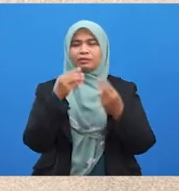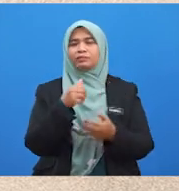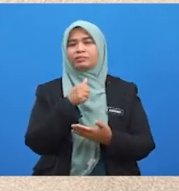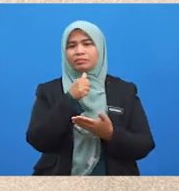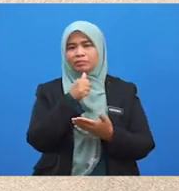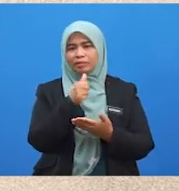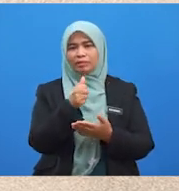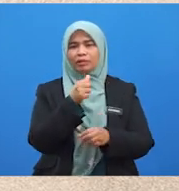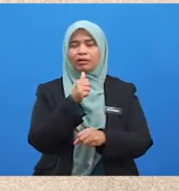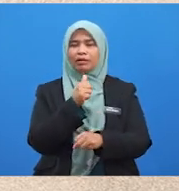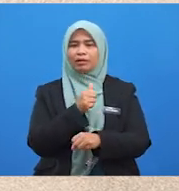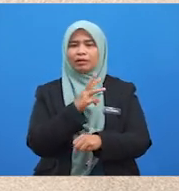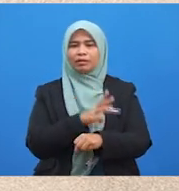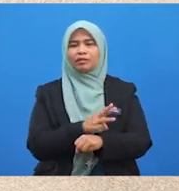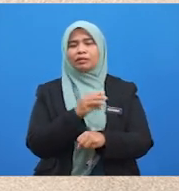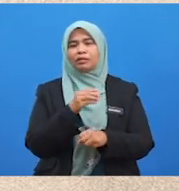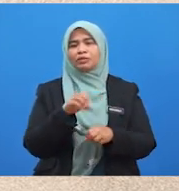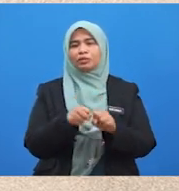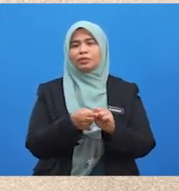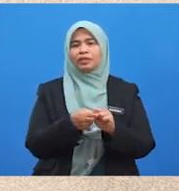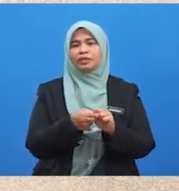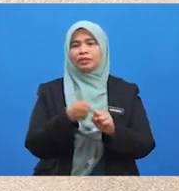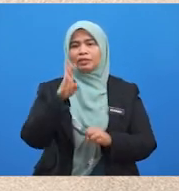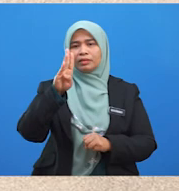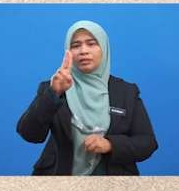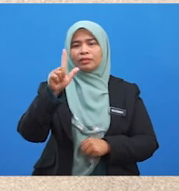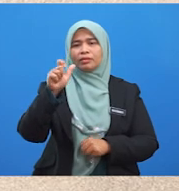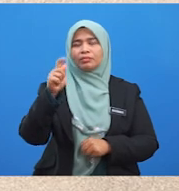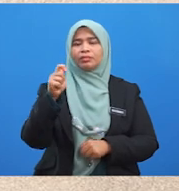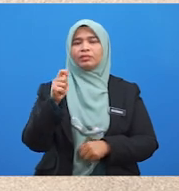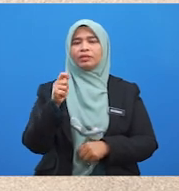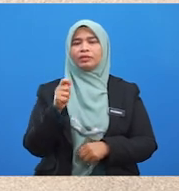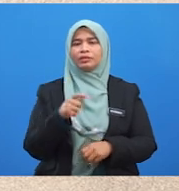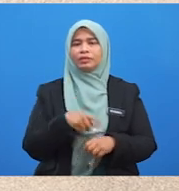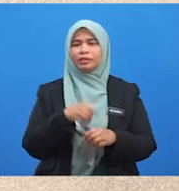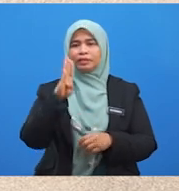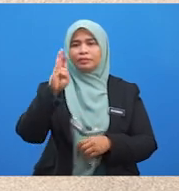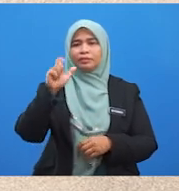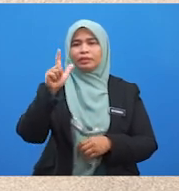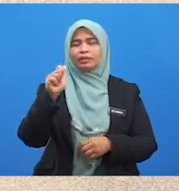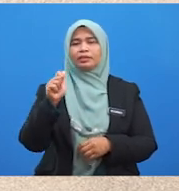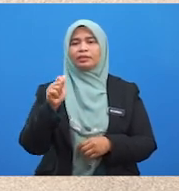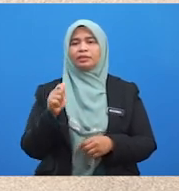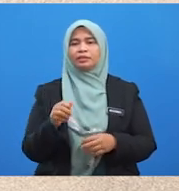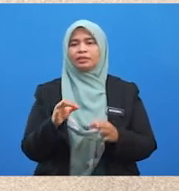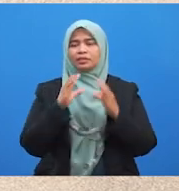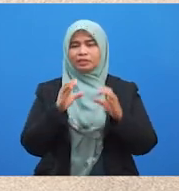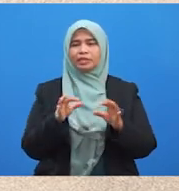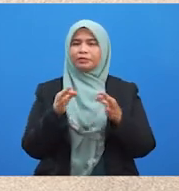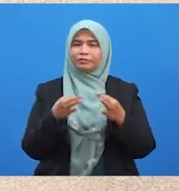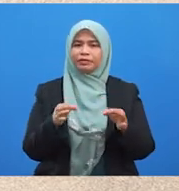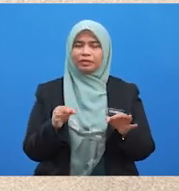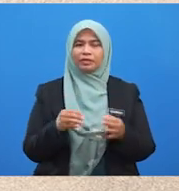bin Leper yang miskin dibela oleh peguam secara percuma. Hal ini